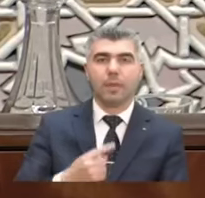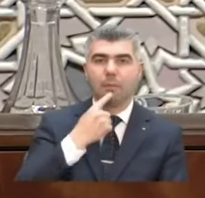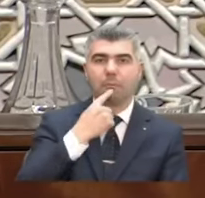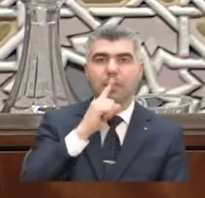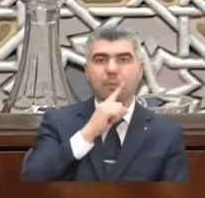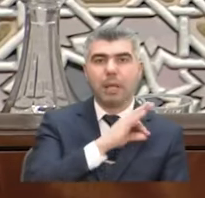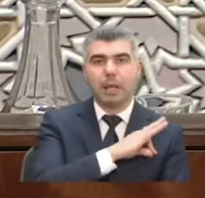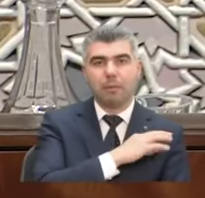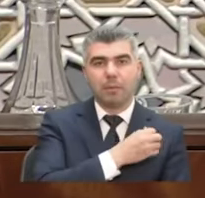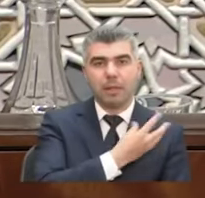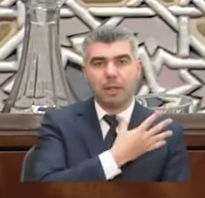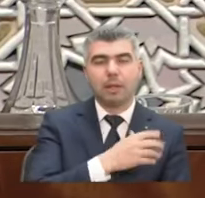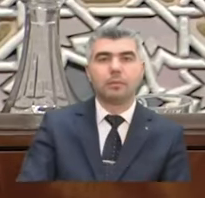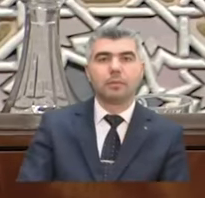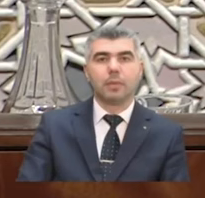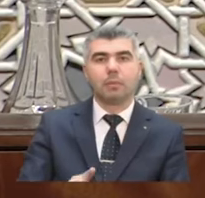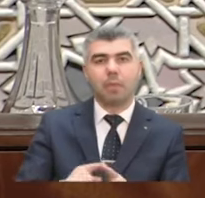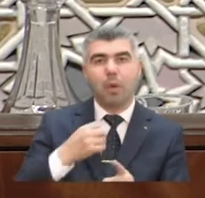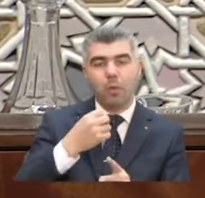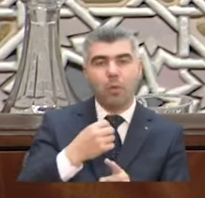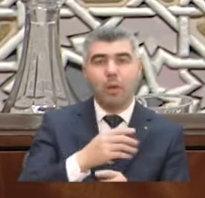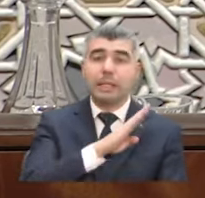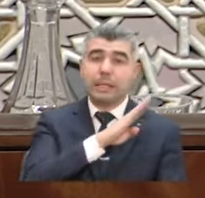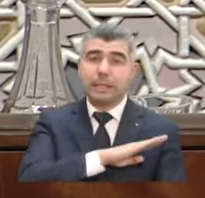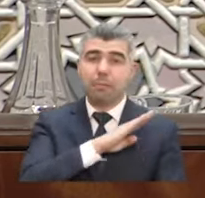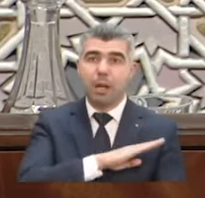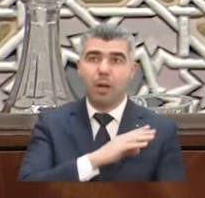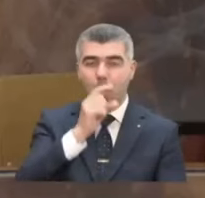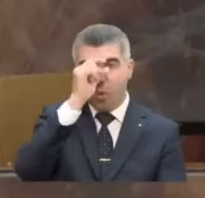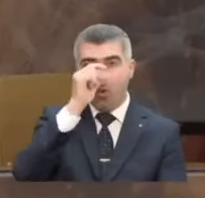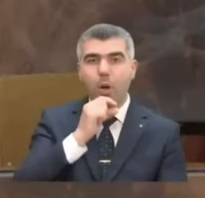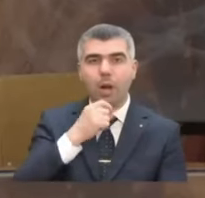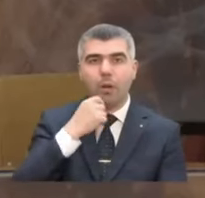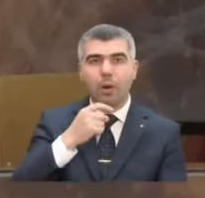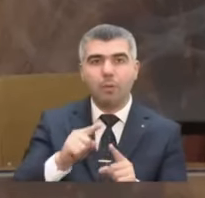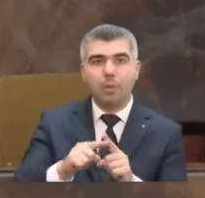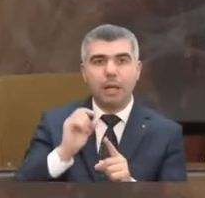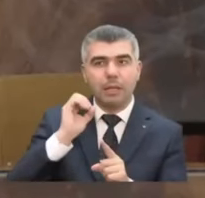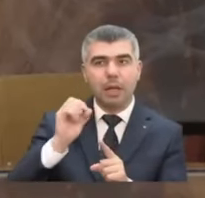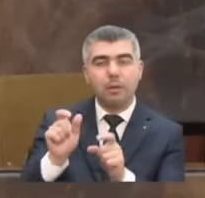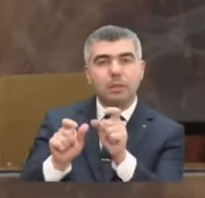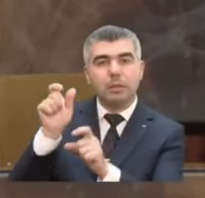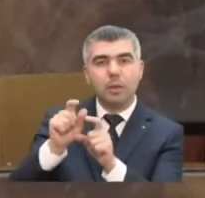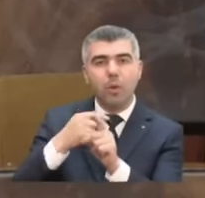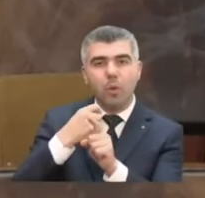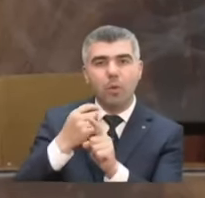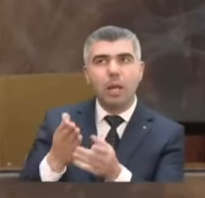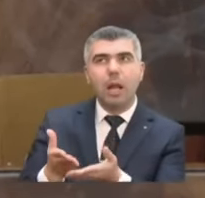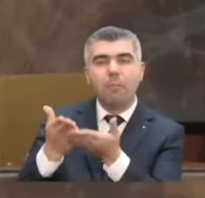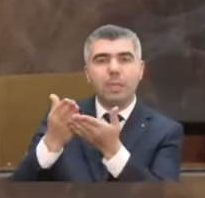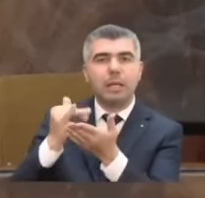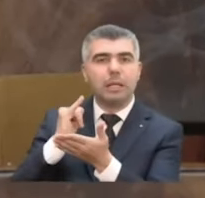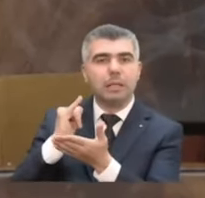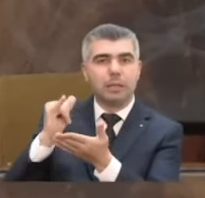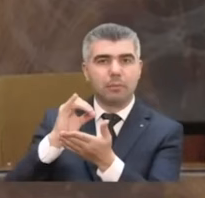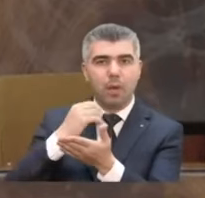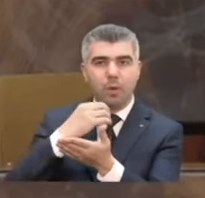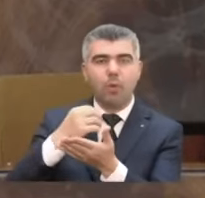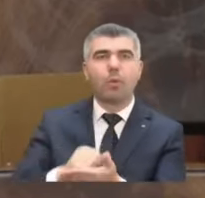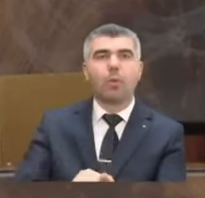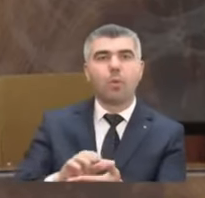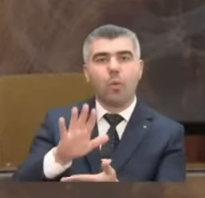بسم الله الرحمن الرحيم. وبشر الصابرين الذين إذا أصابتهم مصيبة قالوا إن لله وإنا إليه